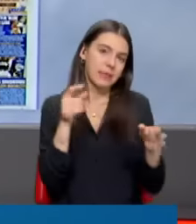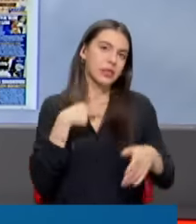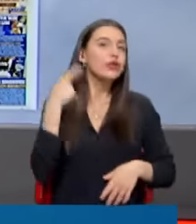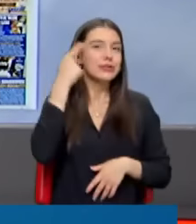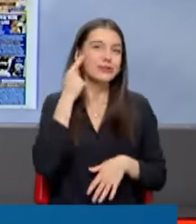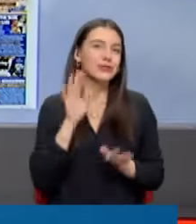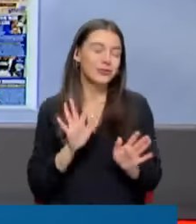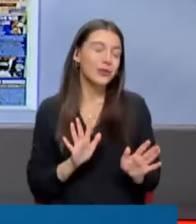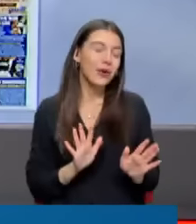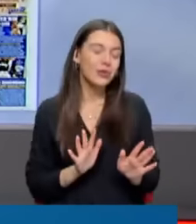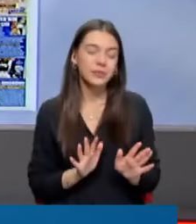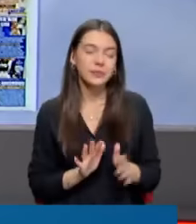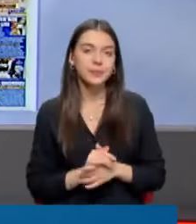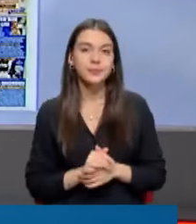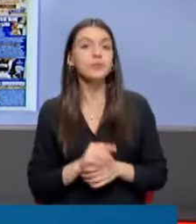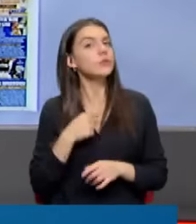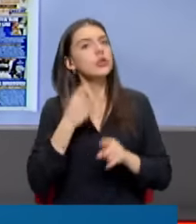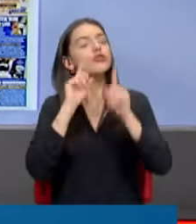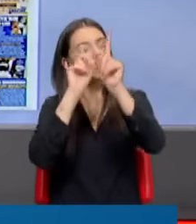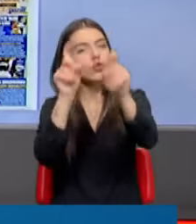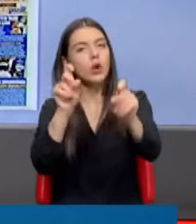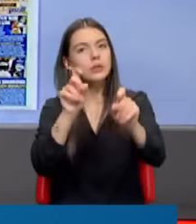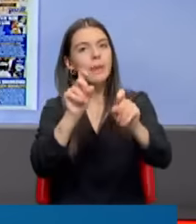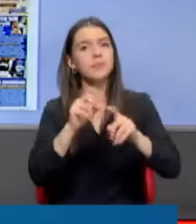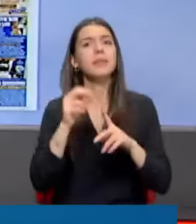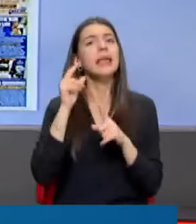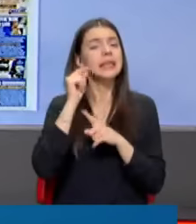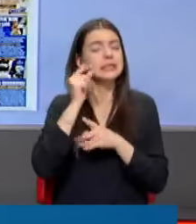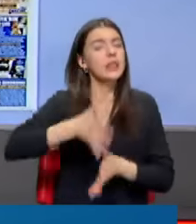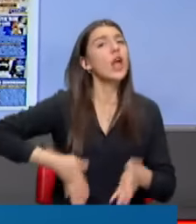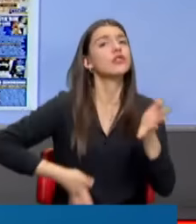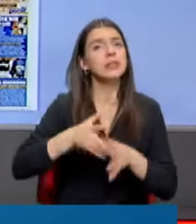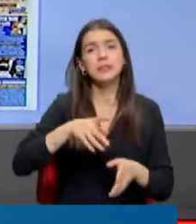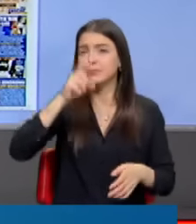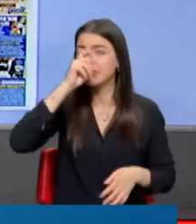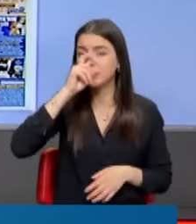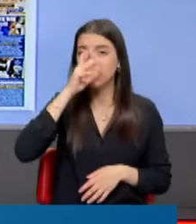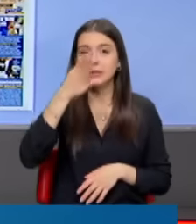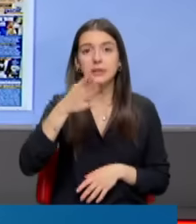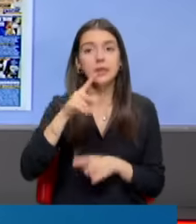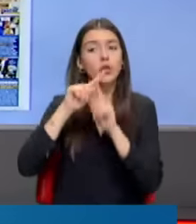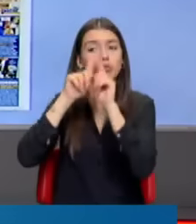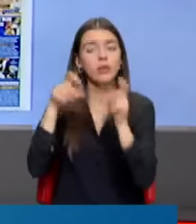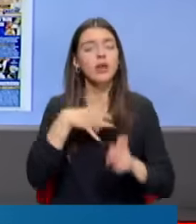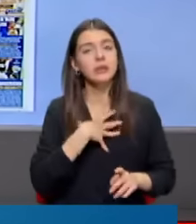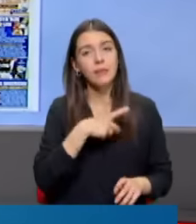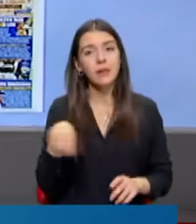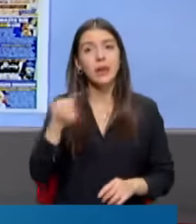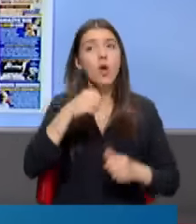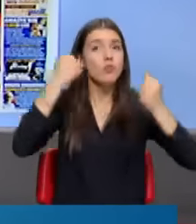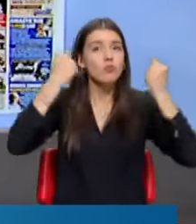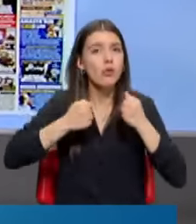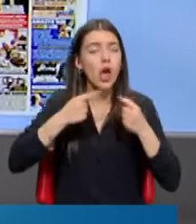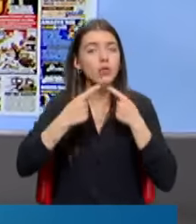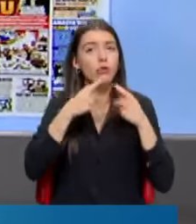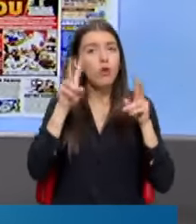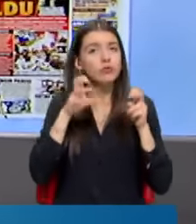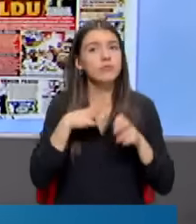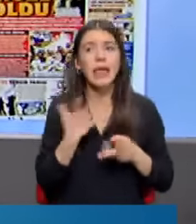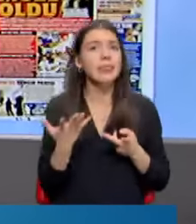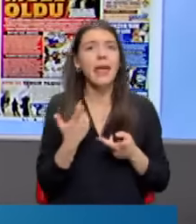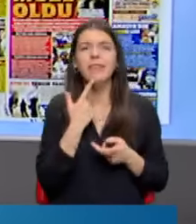düşünüyorum. Peki sorsak İstiklal Caddesi'nde Beşiktaş'ta esnafa böyle bir boykot meselesi var ne